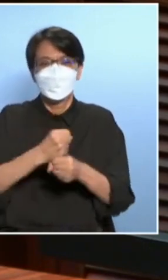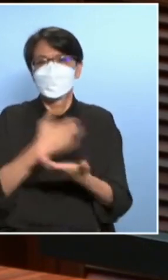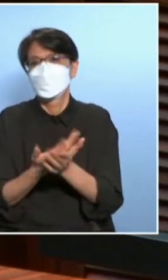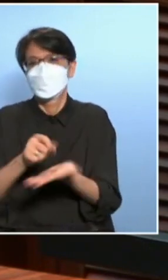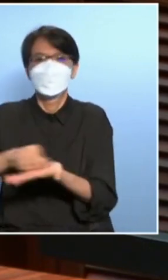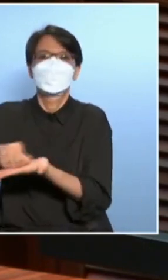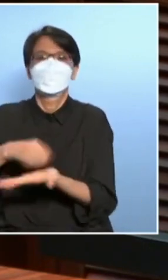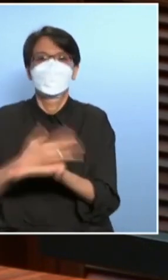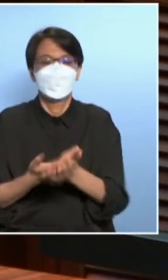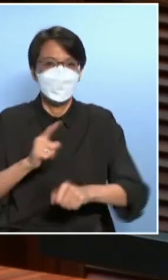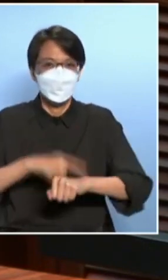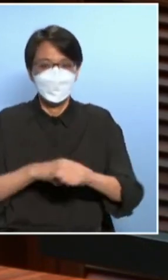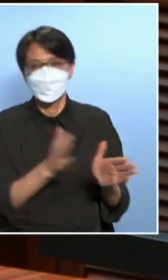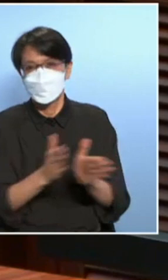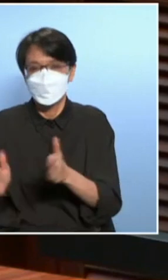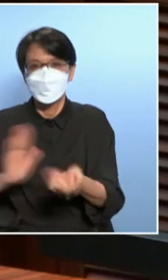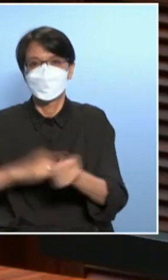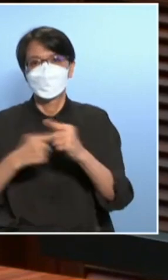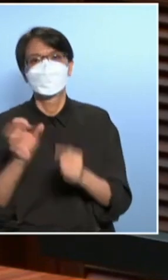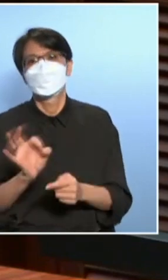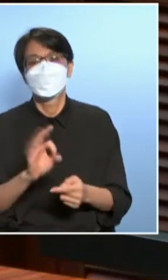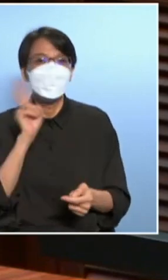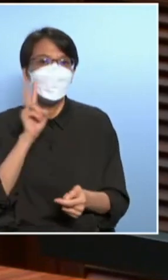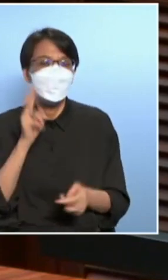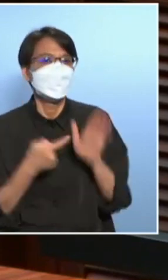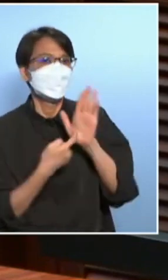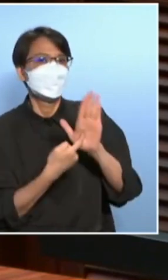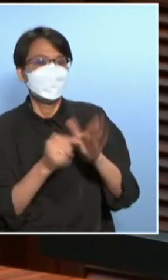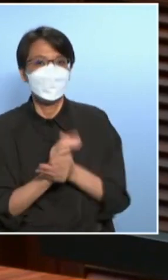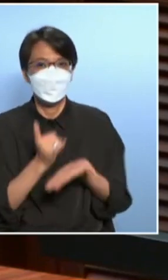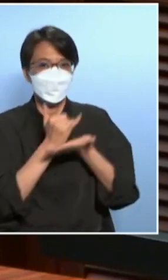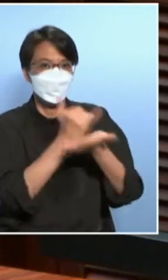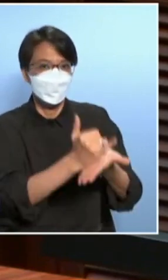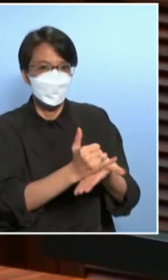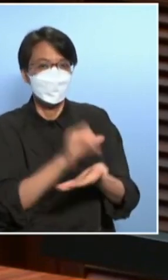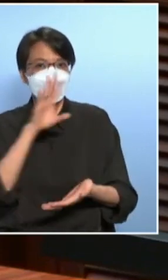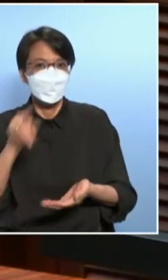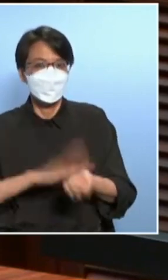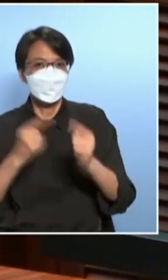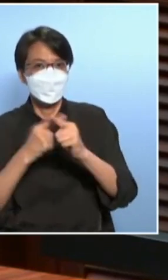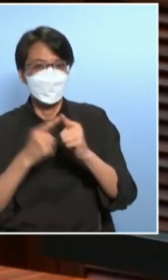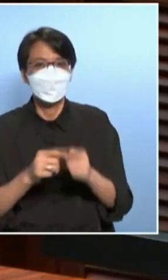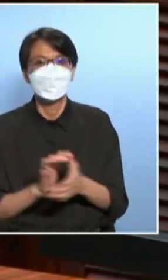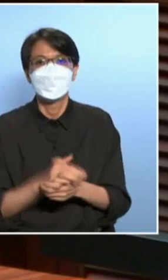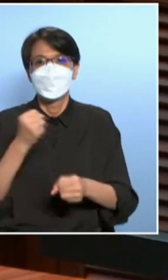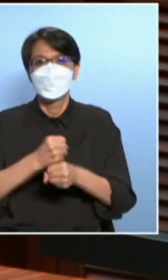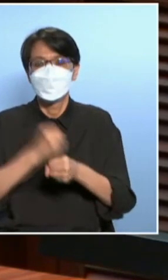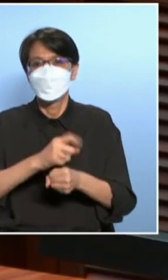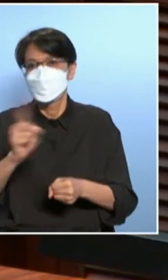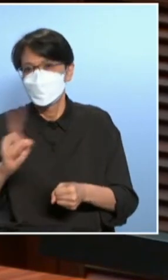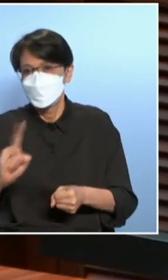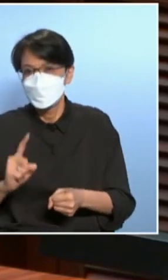一樣係冇時間去處理病人嘅。咁例如佢舉例咧，就入院即係佢通知啲病人入院究竟做要